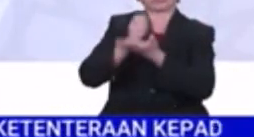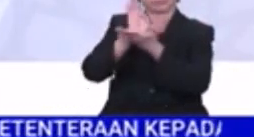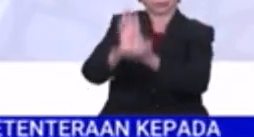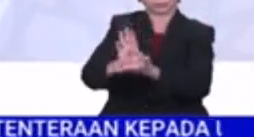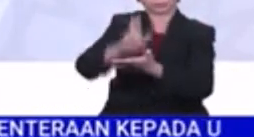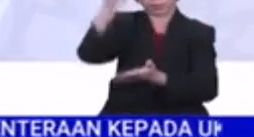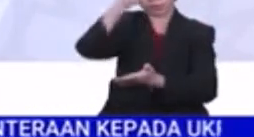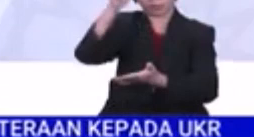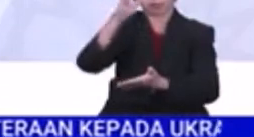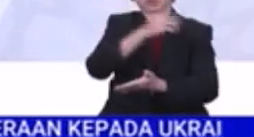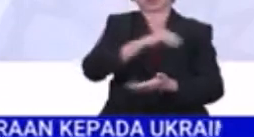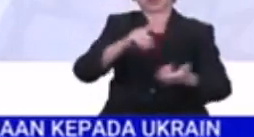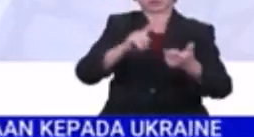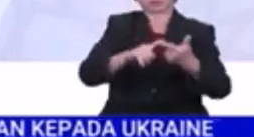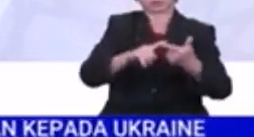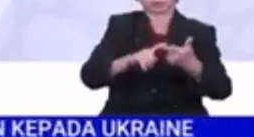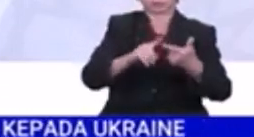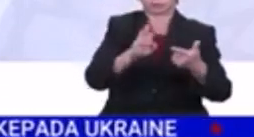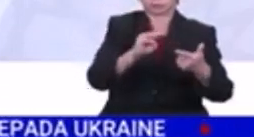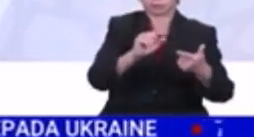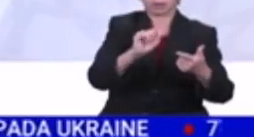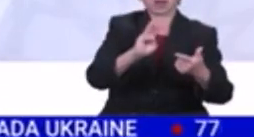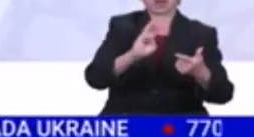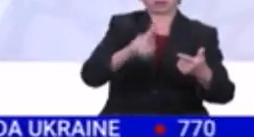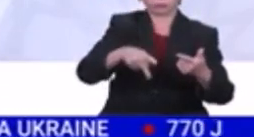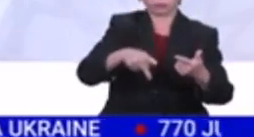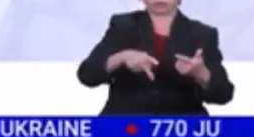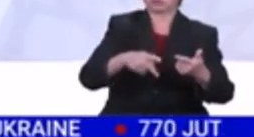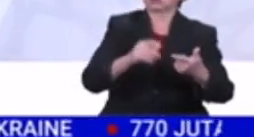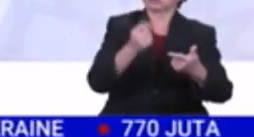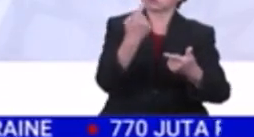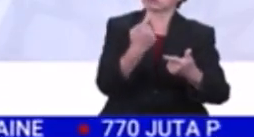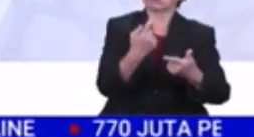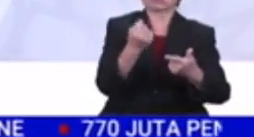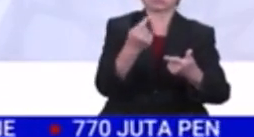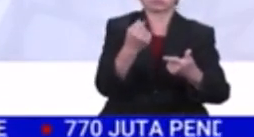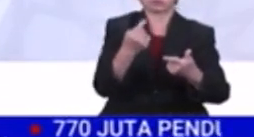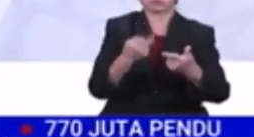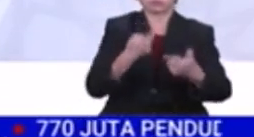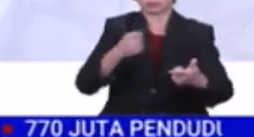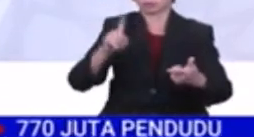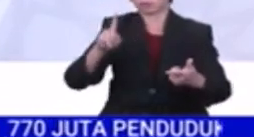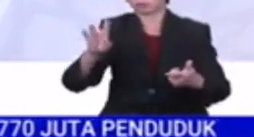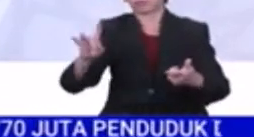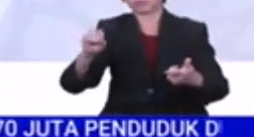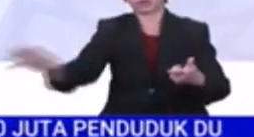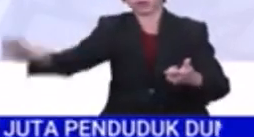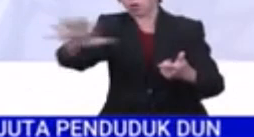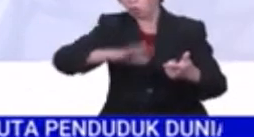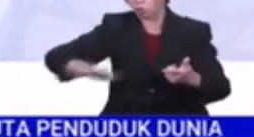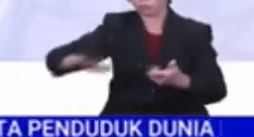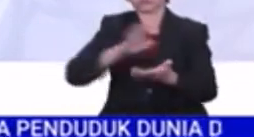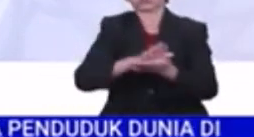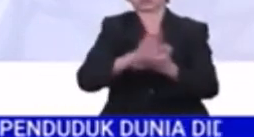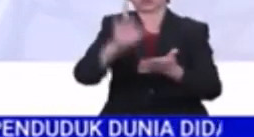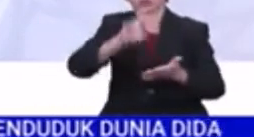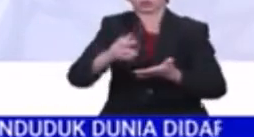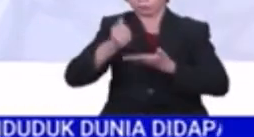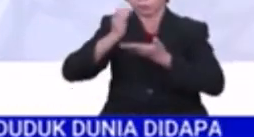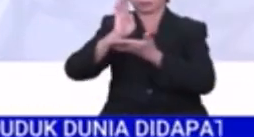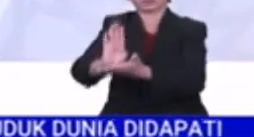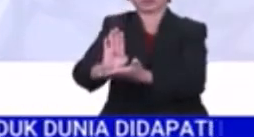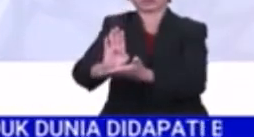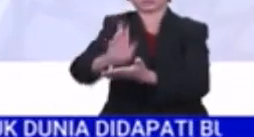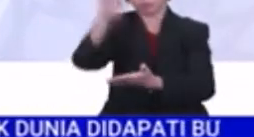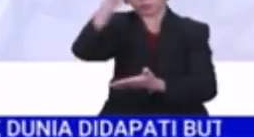menduduki tempat yang ke-11 berbanding 180 keseluruhan sekolah agama bantuan kerajaan